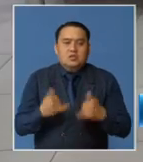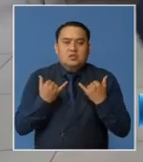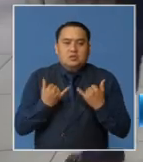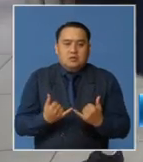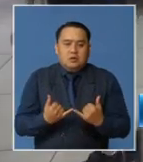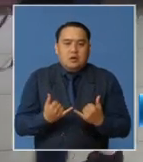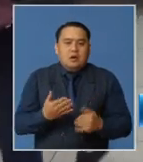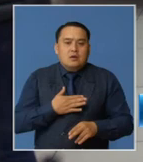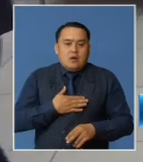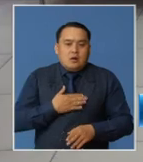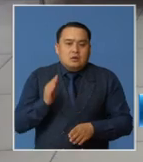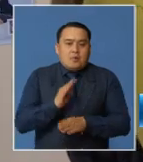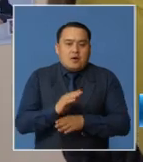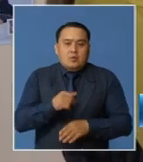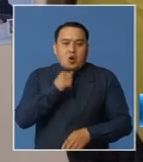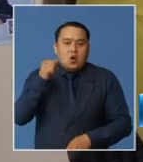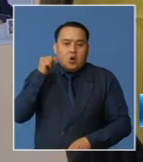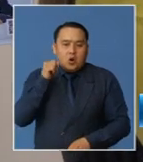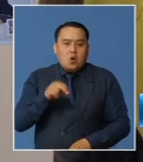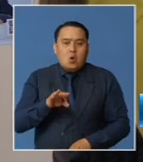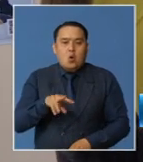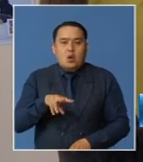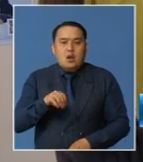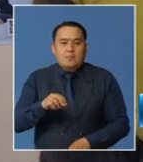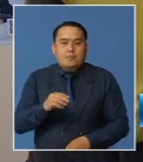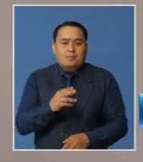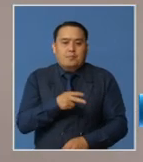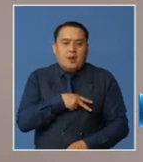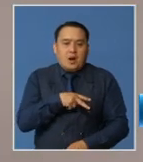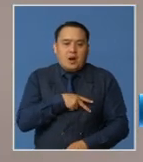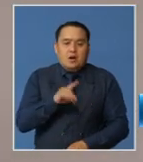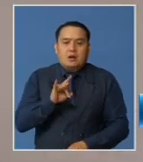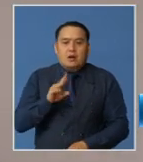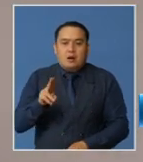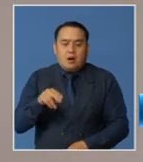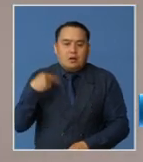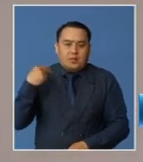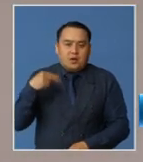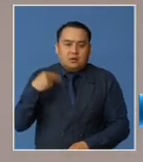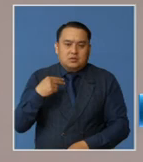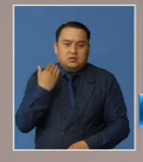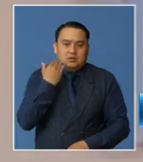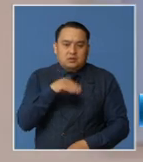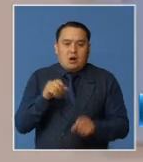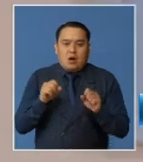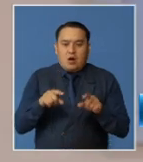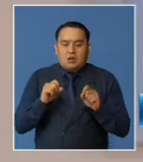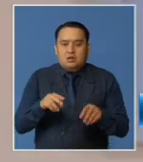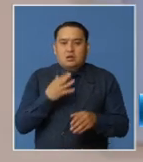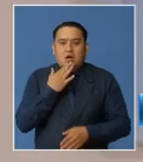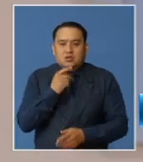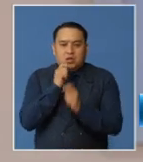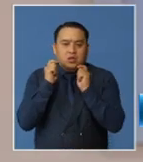сегодняшний Добавим, в прошлом году КДЛ «Олимп» удостоился премии президента РК «Алтын Сапа». Это наивысшая